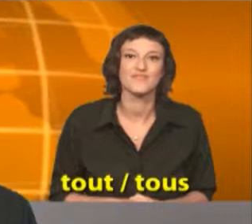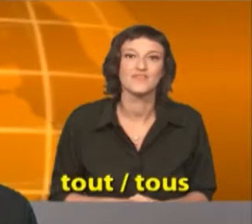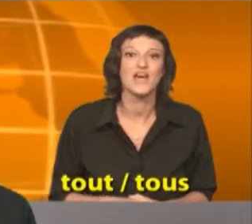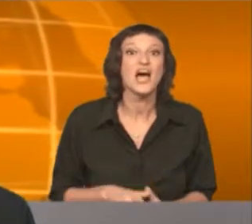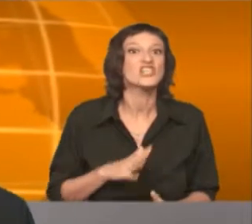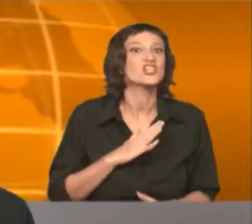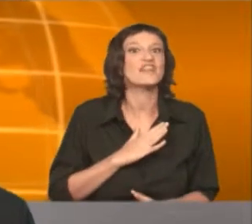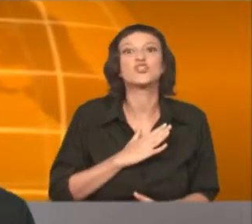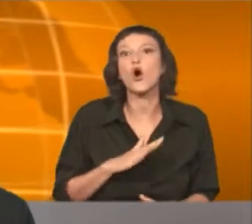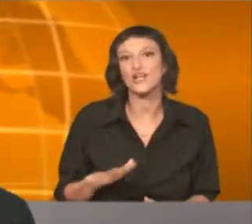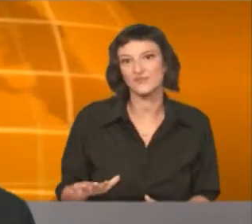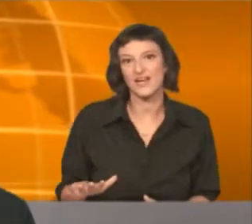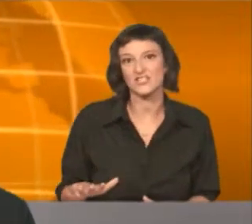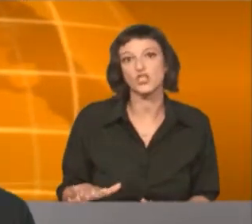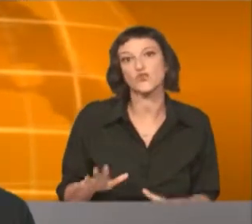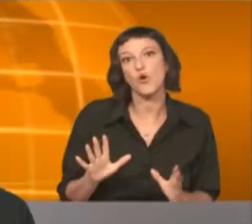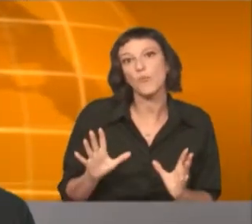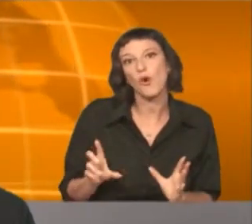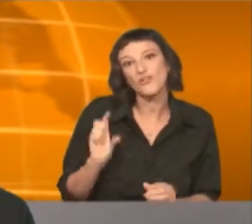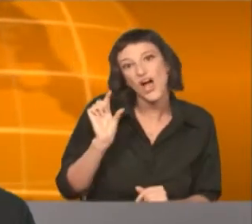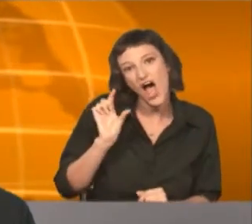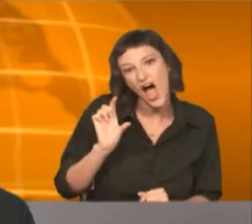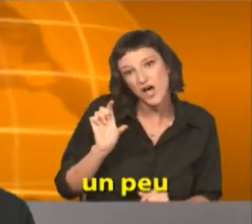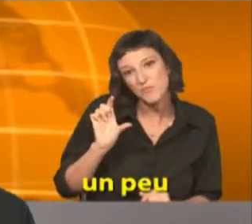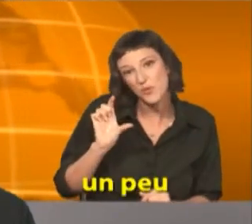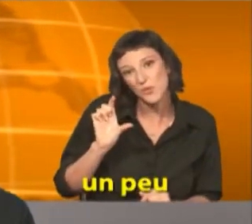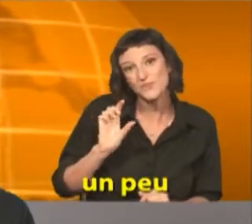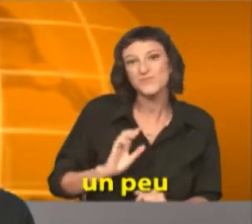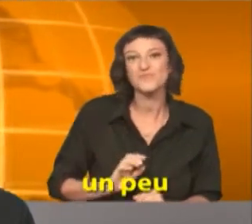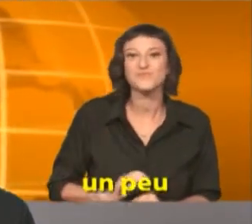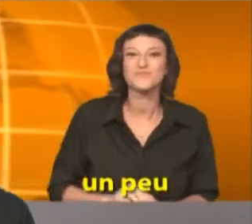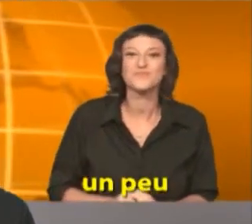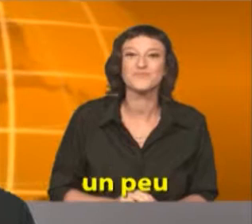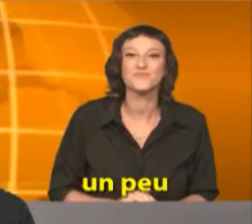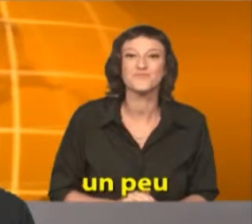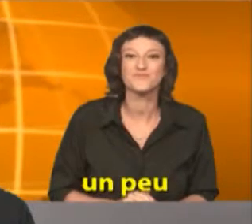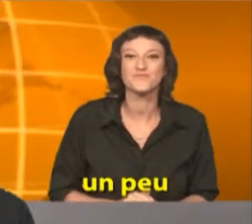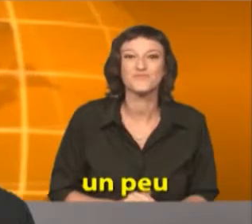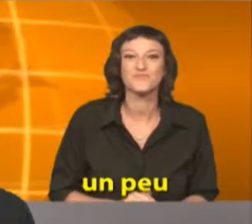Tutto. J'adore les fraises. Je veux en prendre un peu.